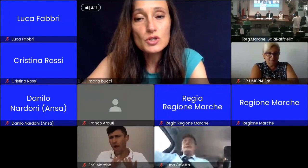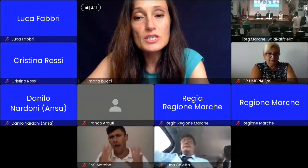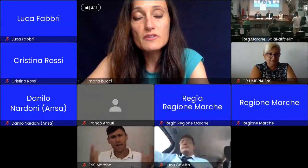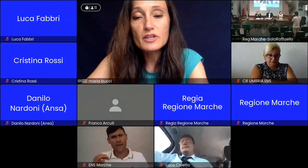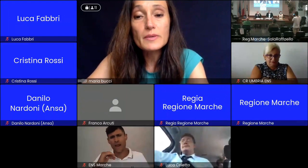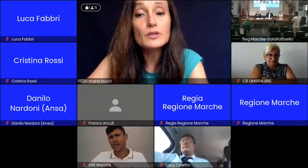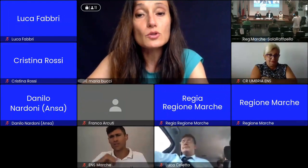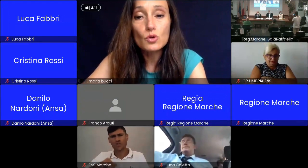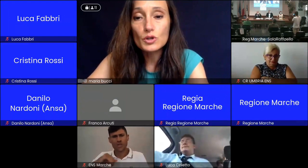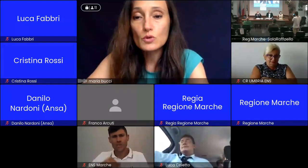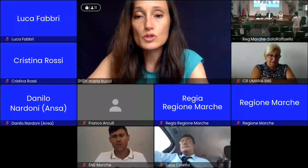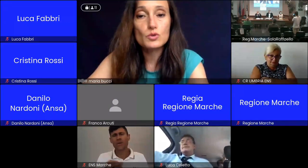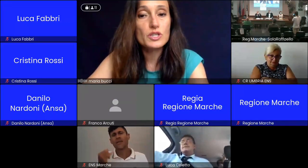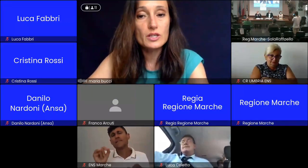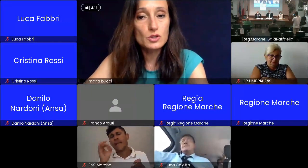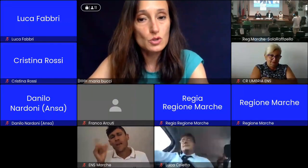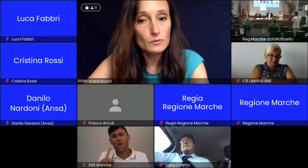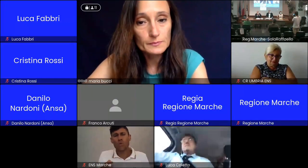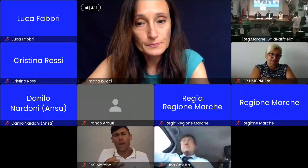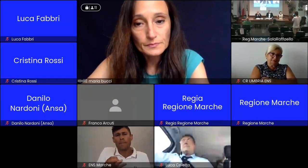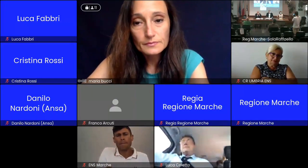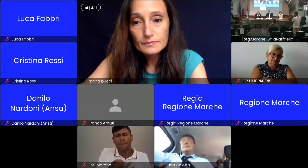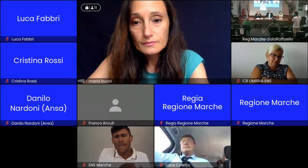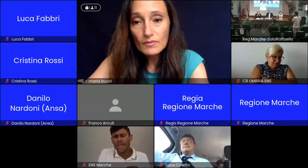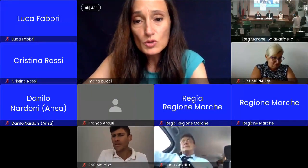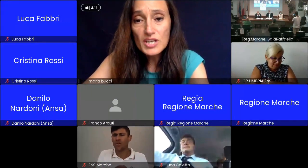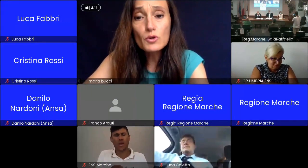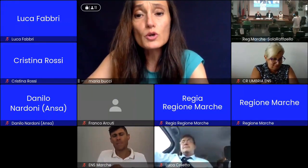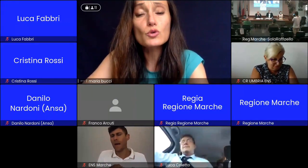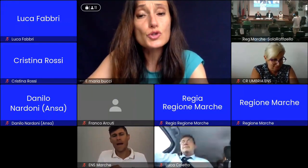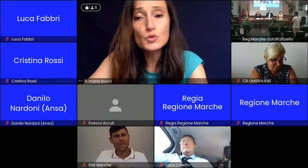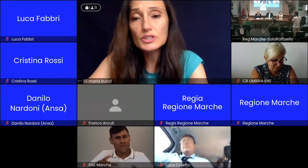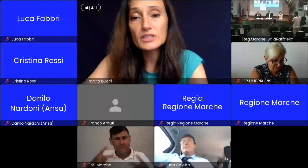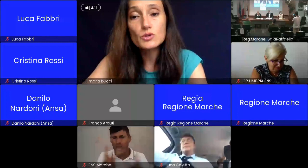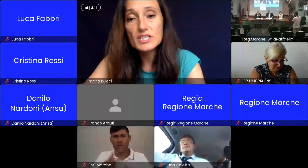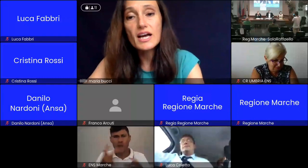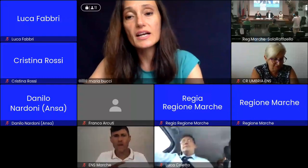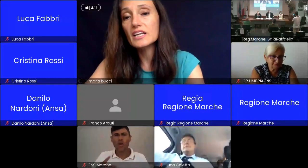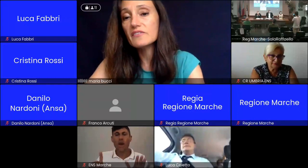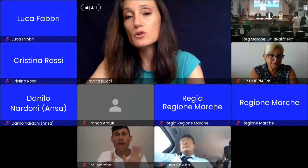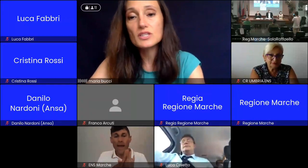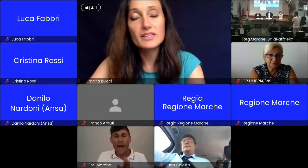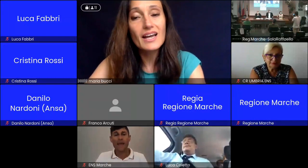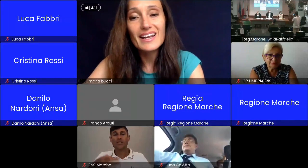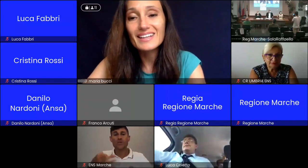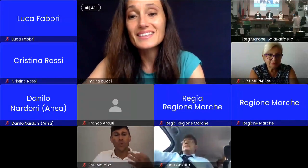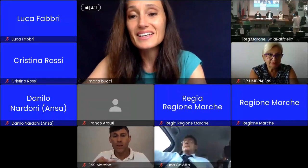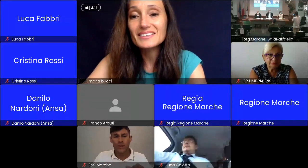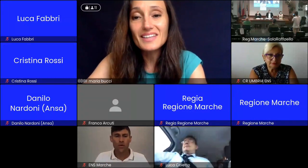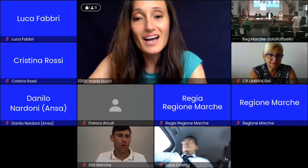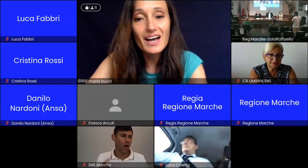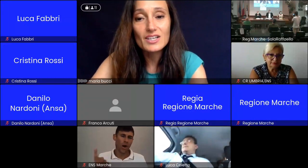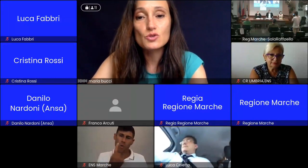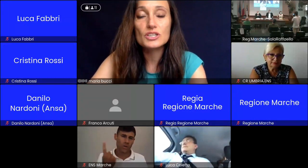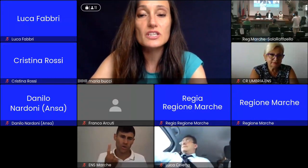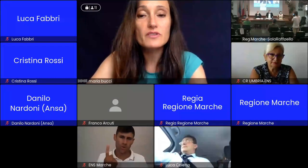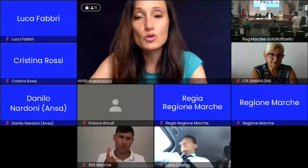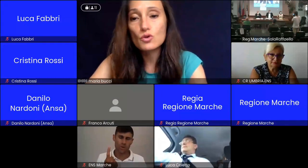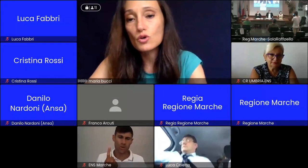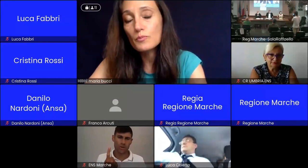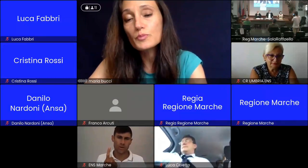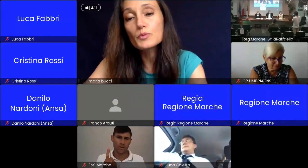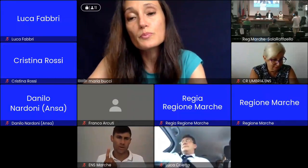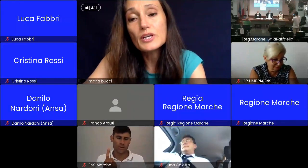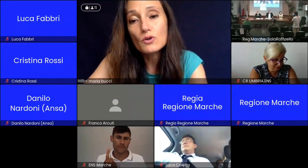l'unica associazione di riferimento in questo senso. Lo siamo riconosciuti così anche a livello statale, le altre realtà